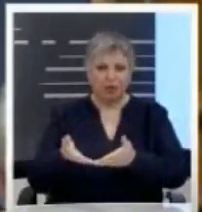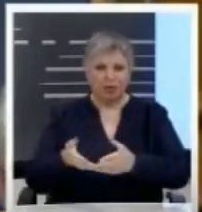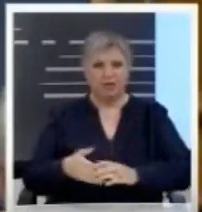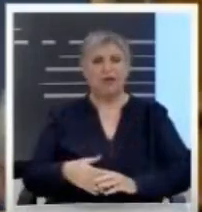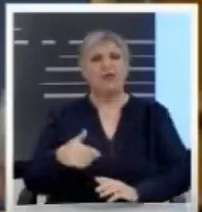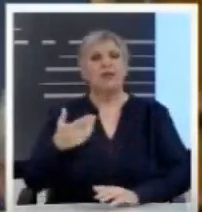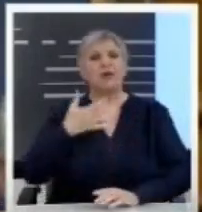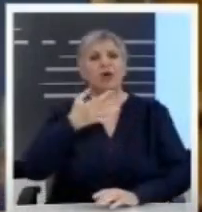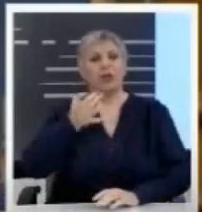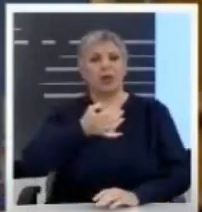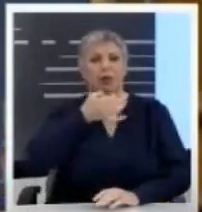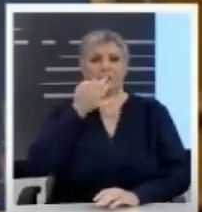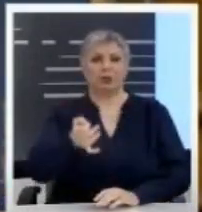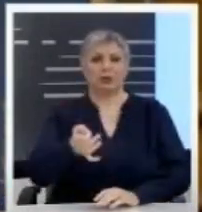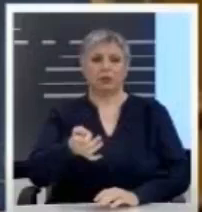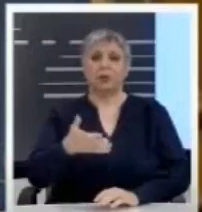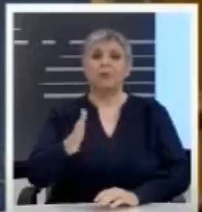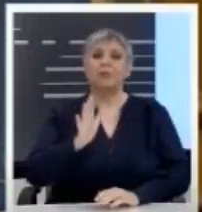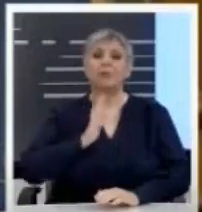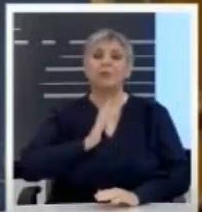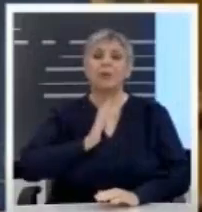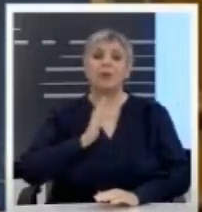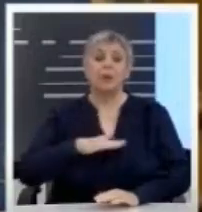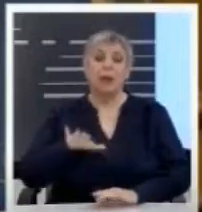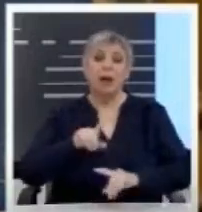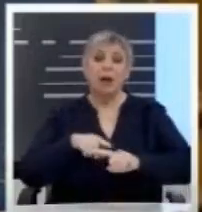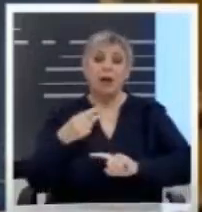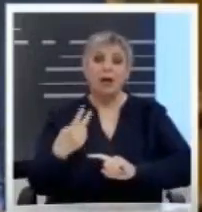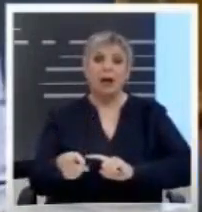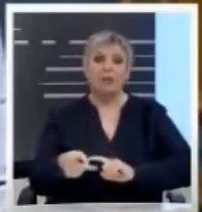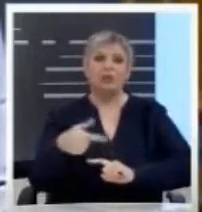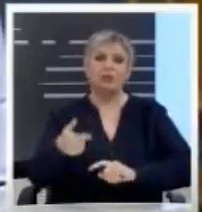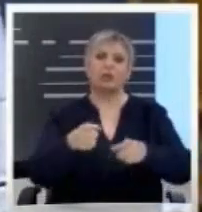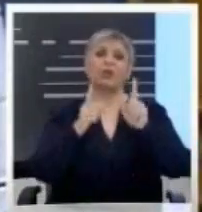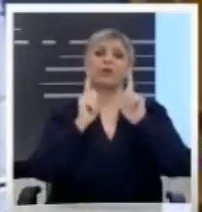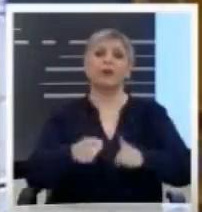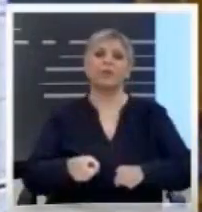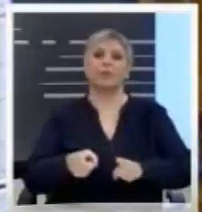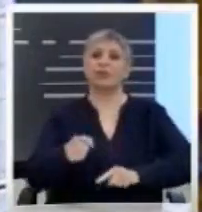Ο ελληνικός λαός θα είναι αυτός που θα δώσει την τελική ετιμιγορία. Αλλά να είστε